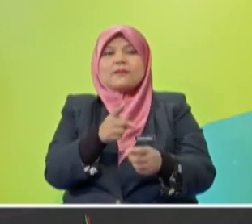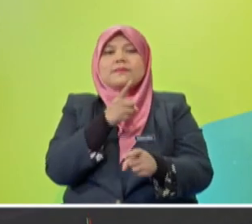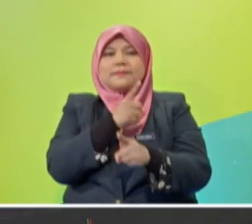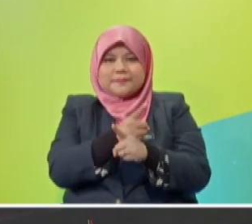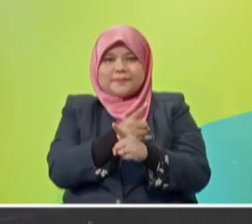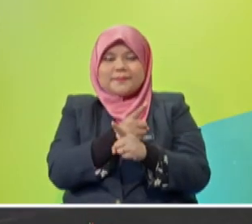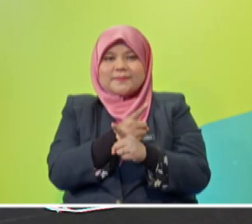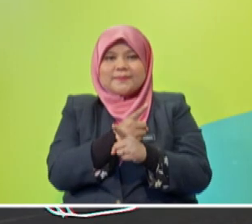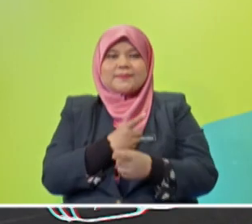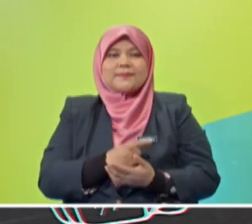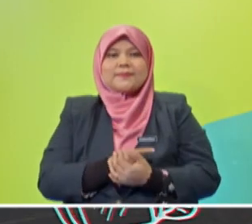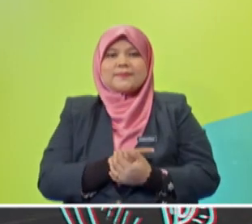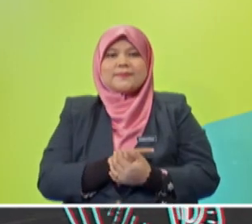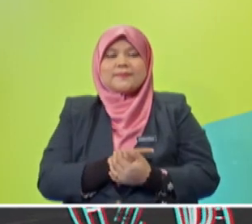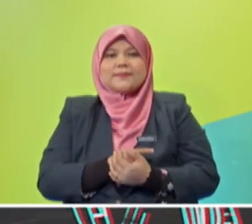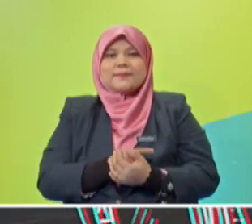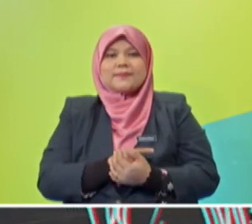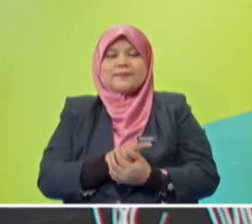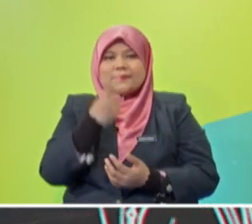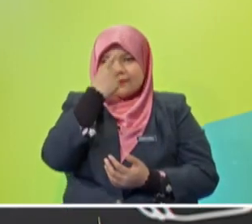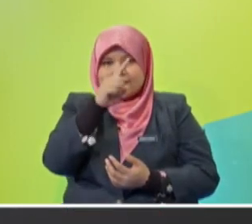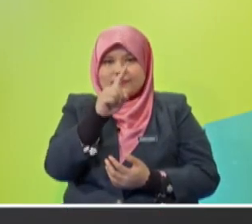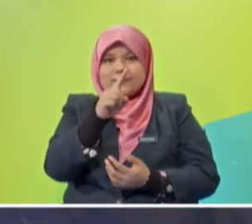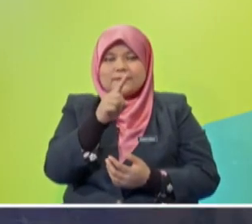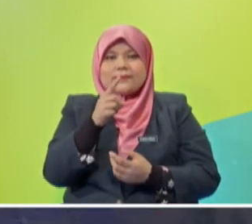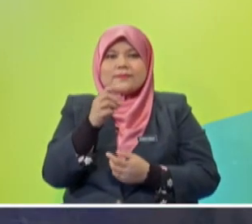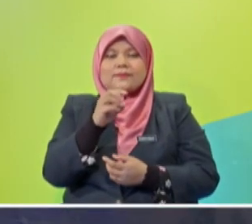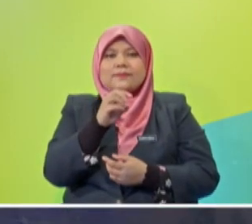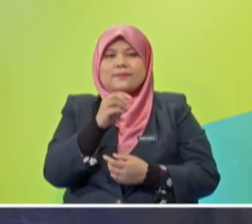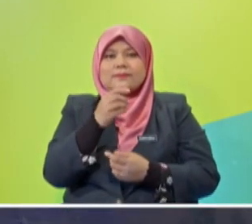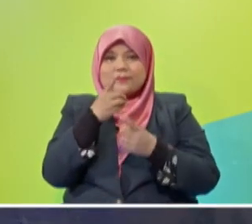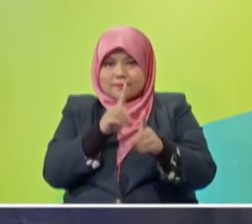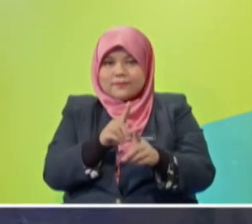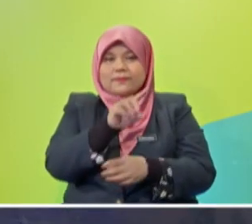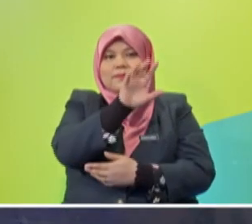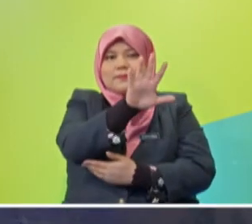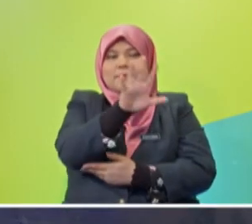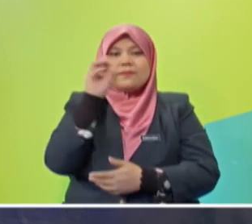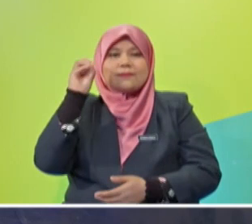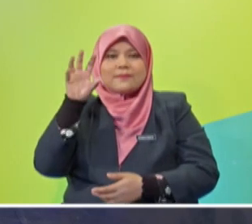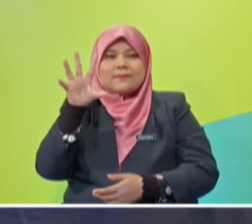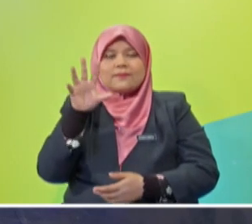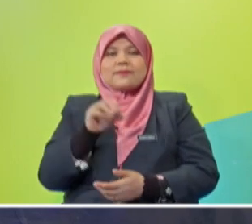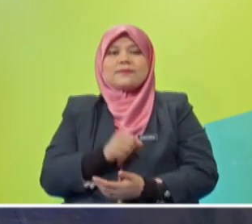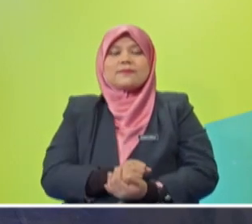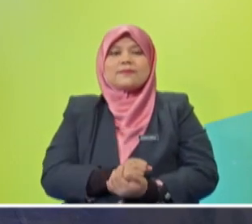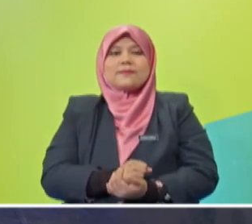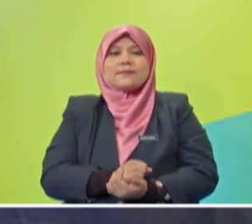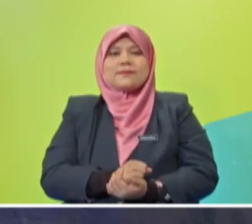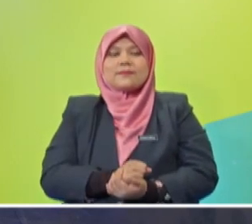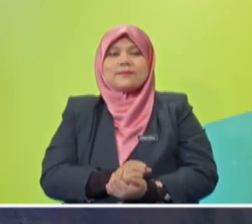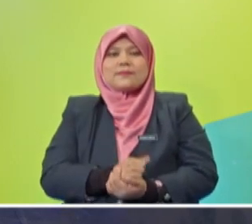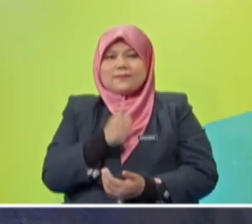betul. Okey. Baiklah, untuk jawapan Kalish, cikgu bagi 5 bintang juga. 5 bintang juga. Baguslah.